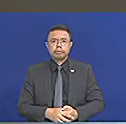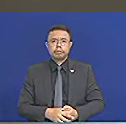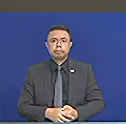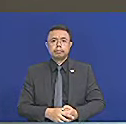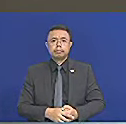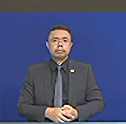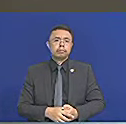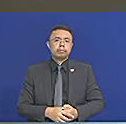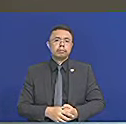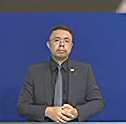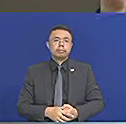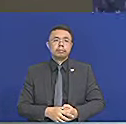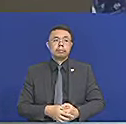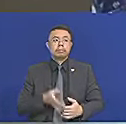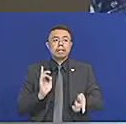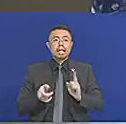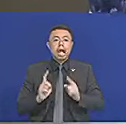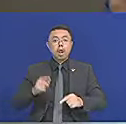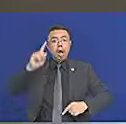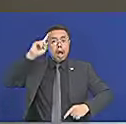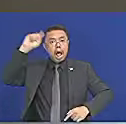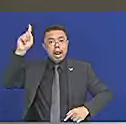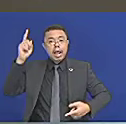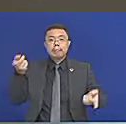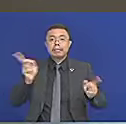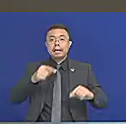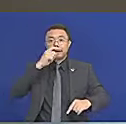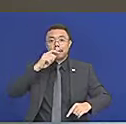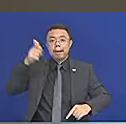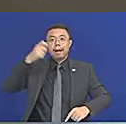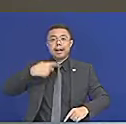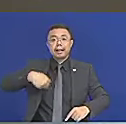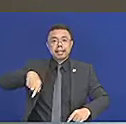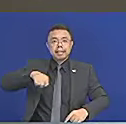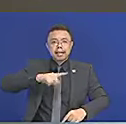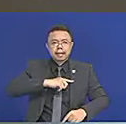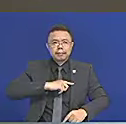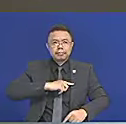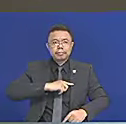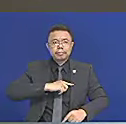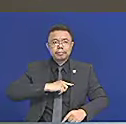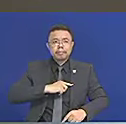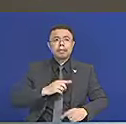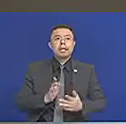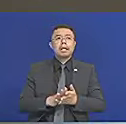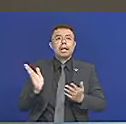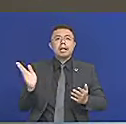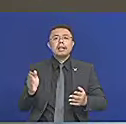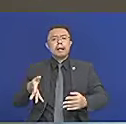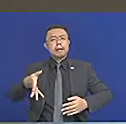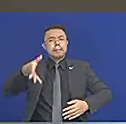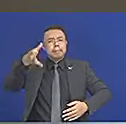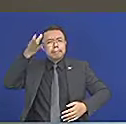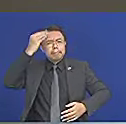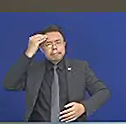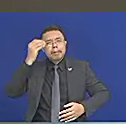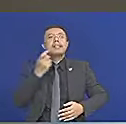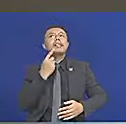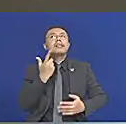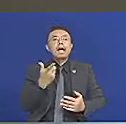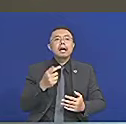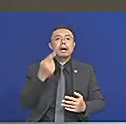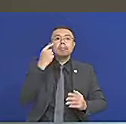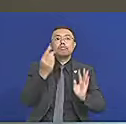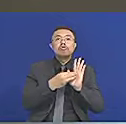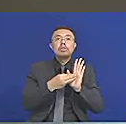Nah kalau Allah menjadi Bapak kita, dan menghayati kenyataan bahwa